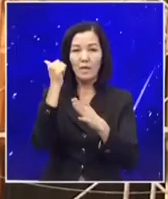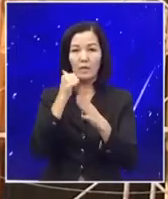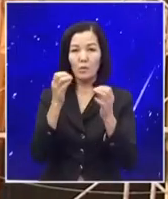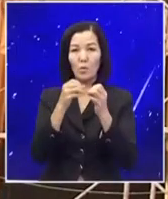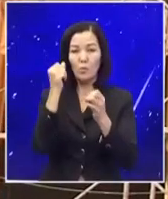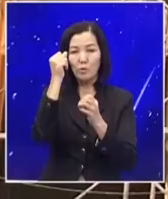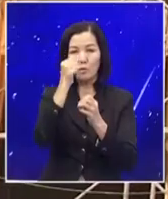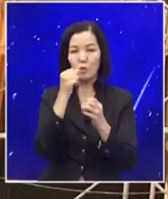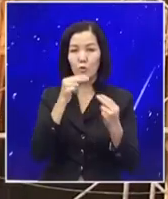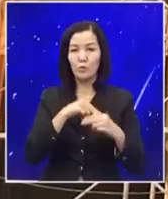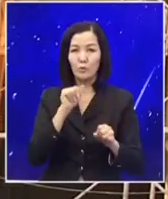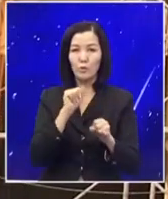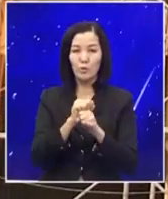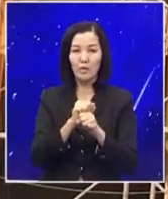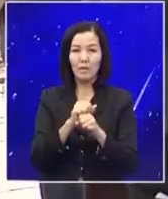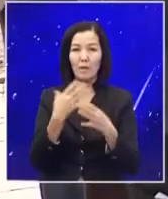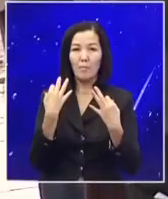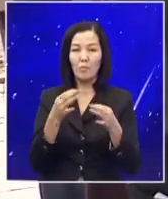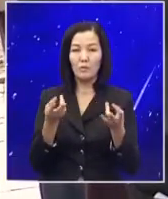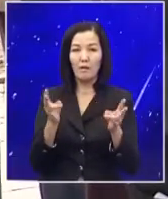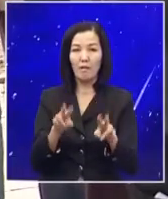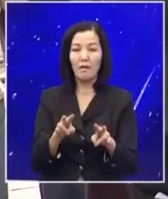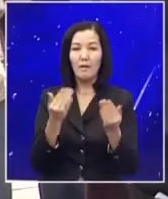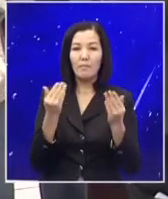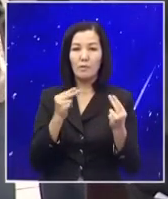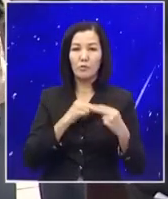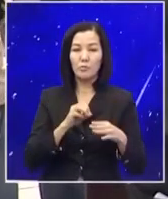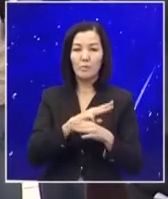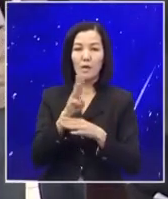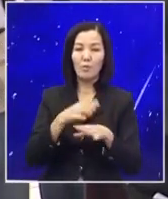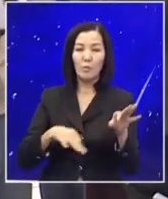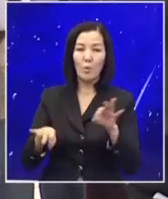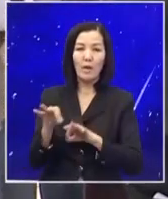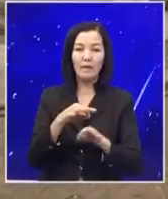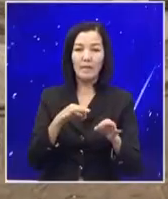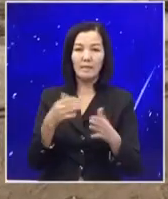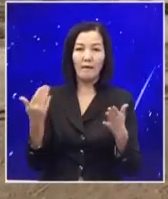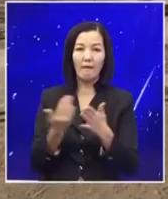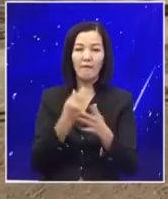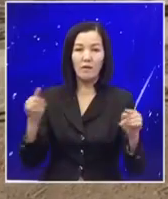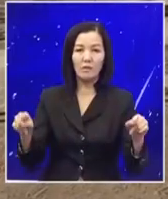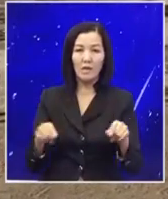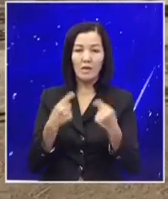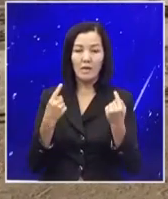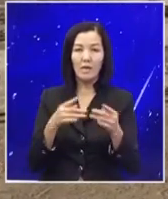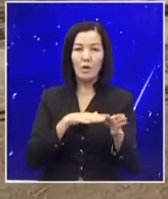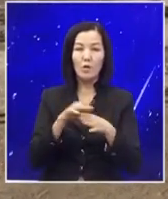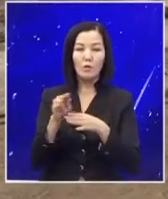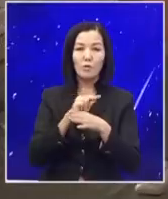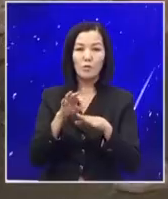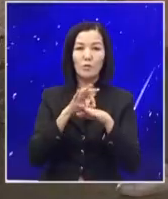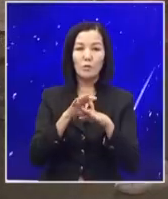бері жұмысын тоқтатқан, қаңырап бос тұрды. Биыл жұмыспен қамтудың жол картасы жобасымен қайта жаңармақ. Күрделі жөндеу